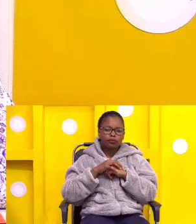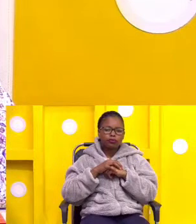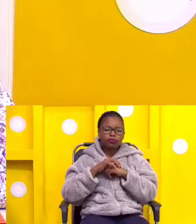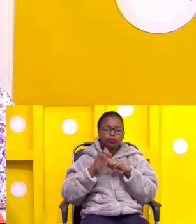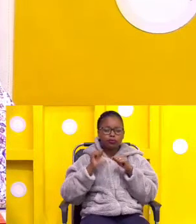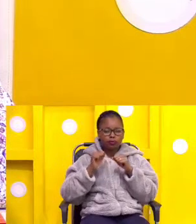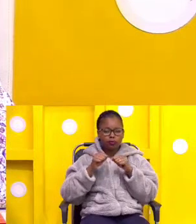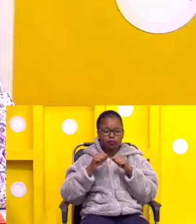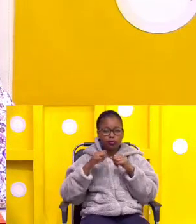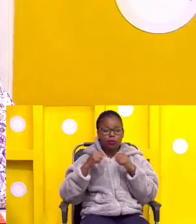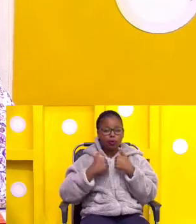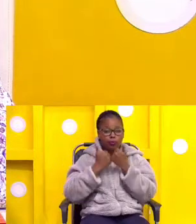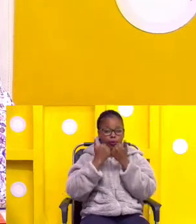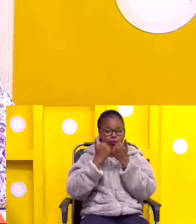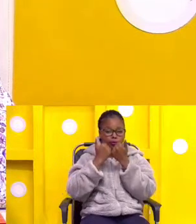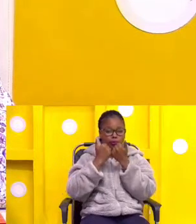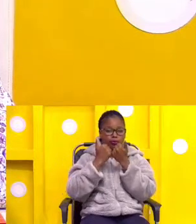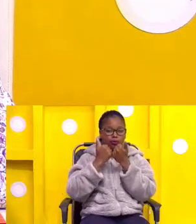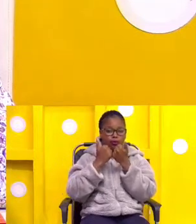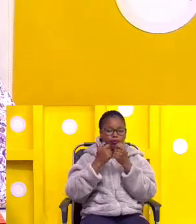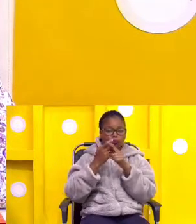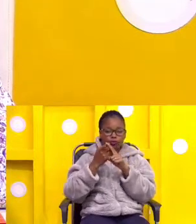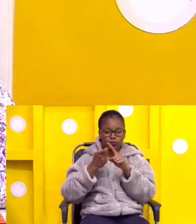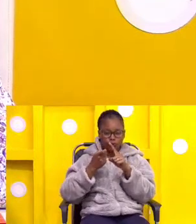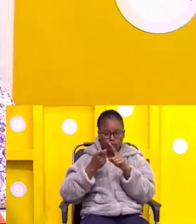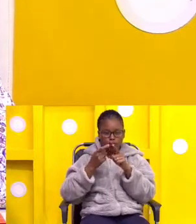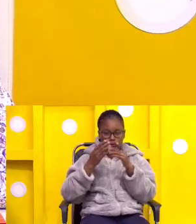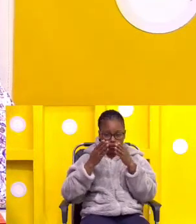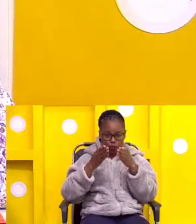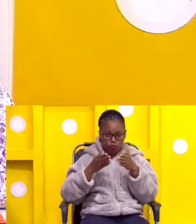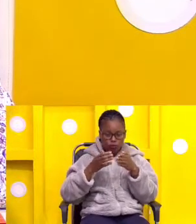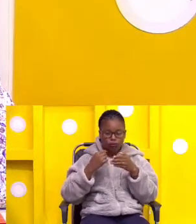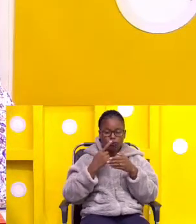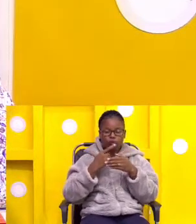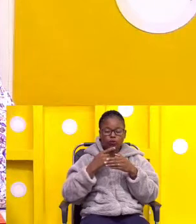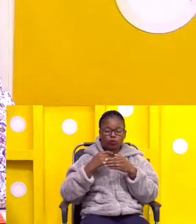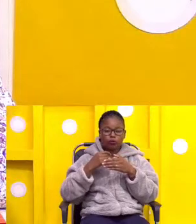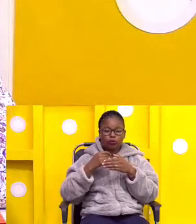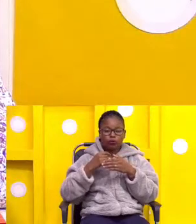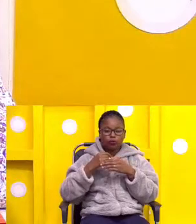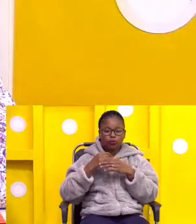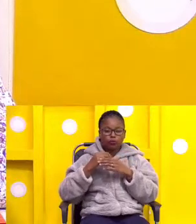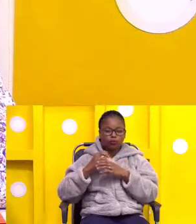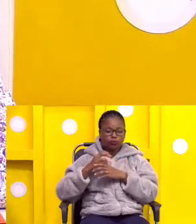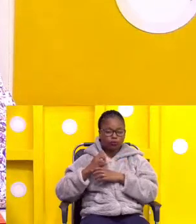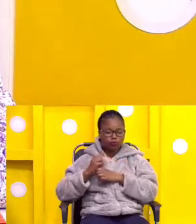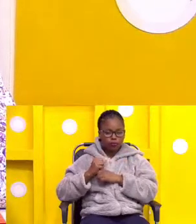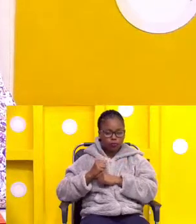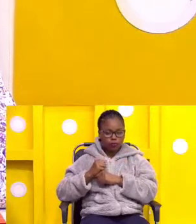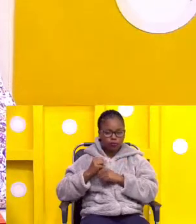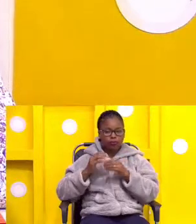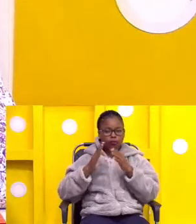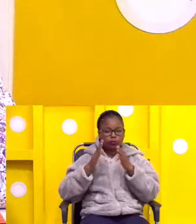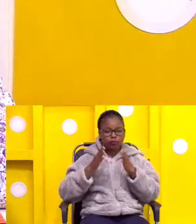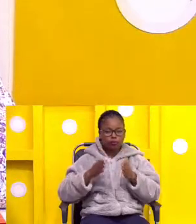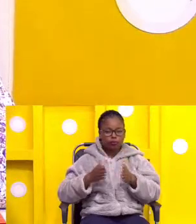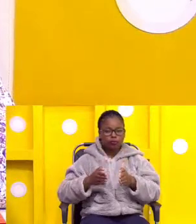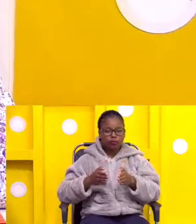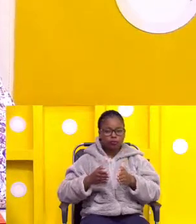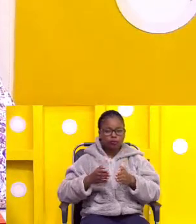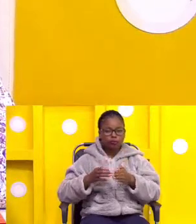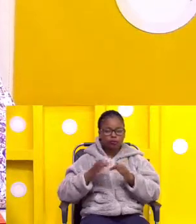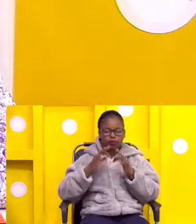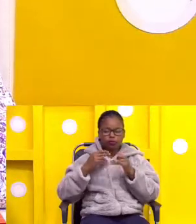ukoima thiinie waku we wihokete mundu no koima na njira ya na rikorwo ni